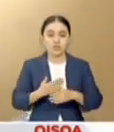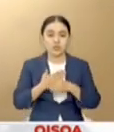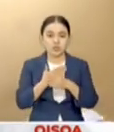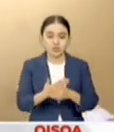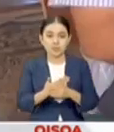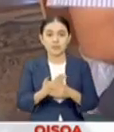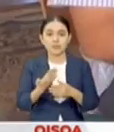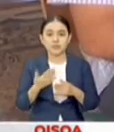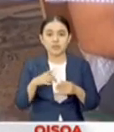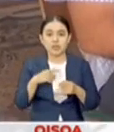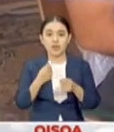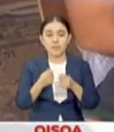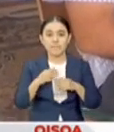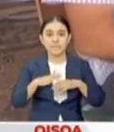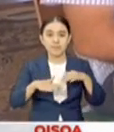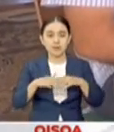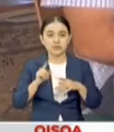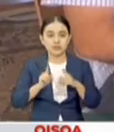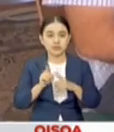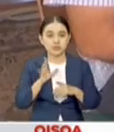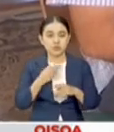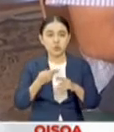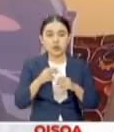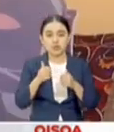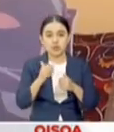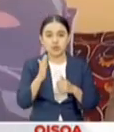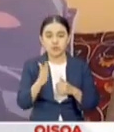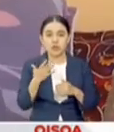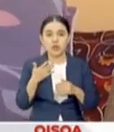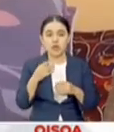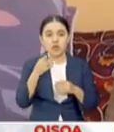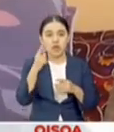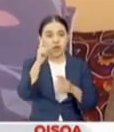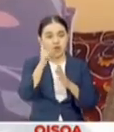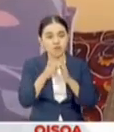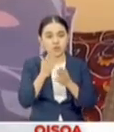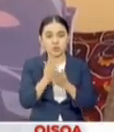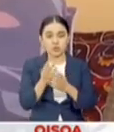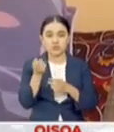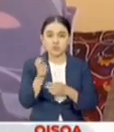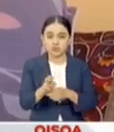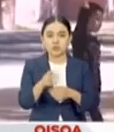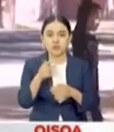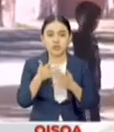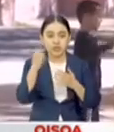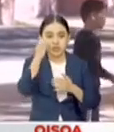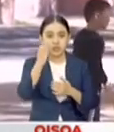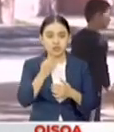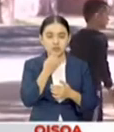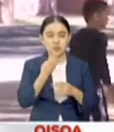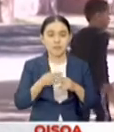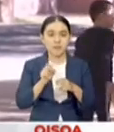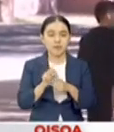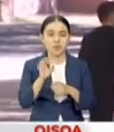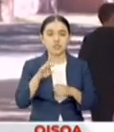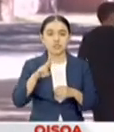keyin oshib onam bilan kelamiz, propiskaga qo'yishdi. Yaxshiyam shular bor ekan, kelib xabar olib turishadi, kelib rahmat. Ayni masala